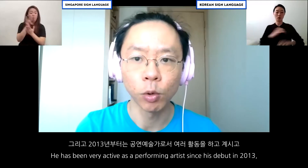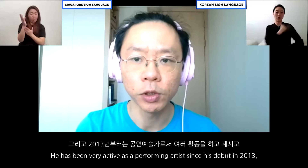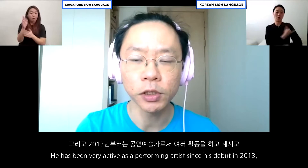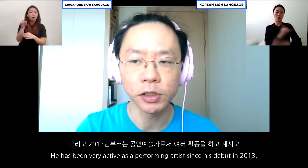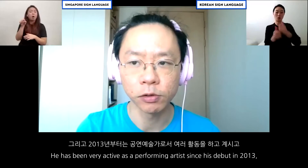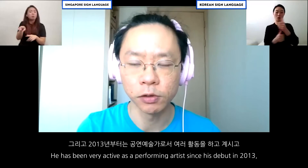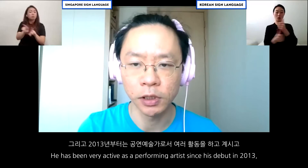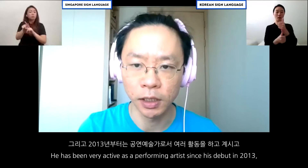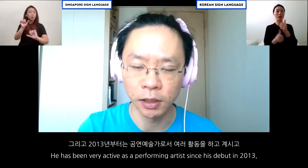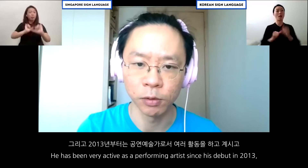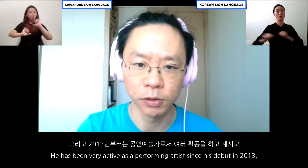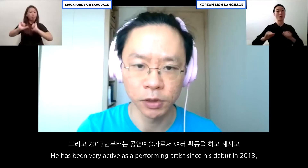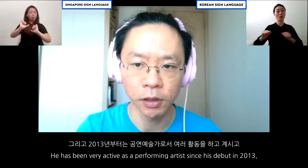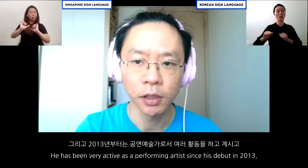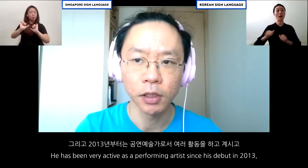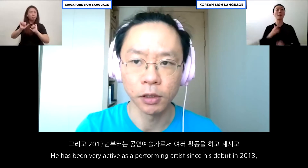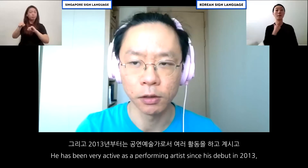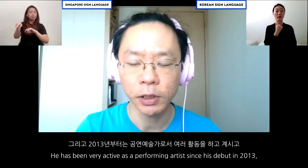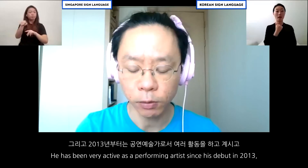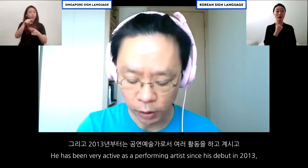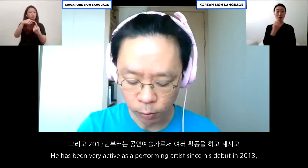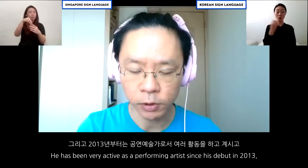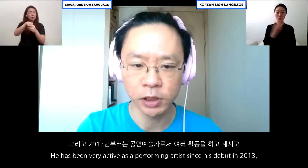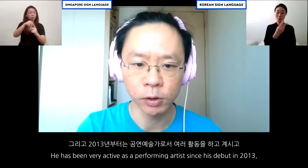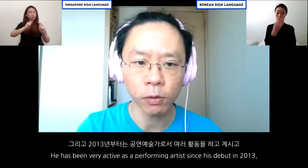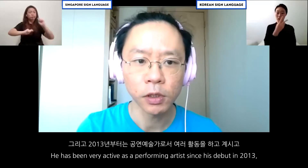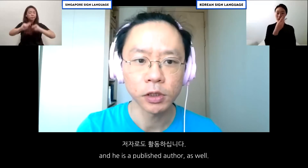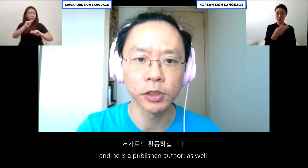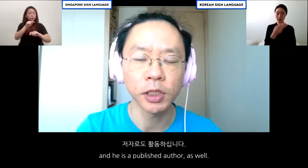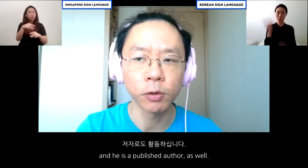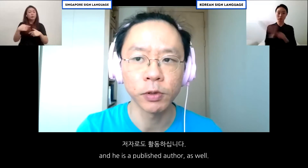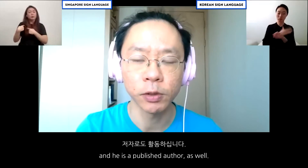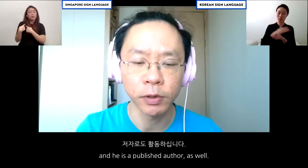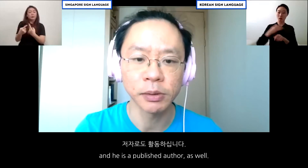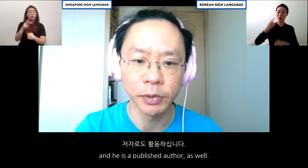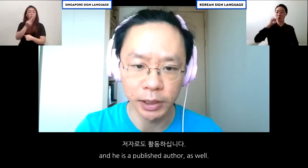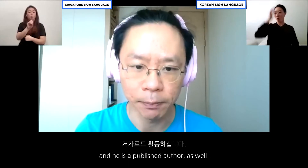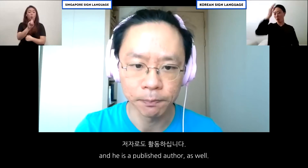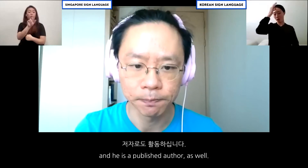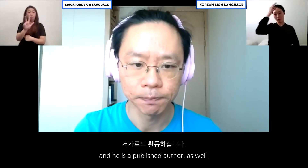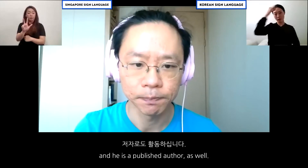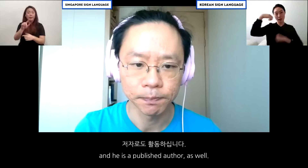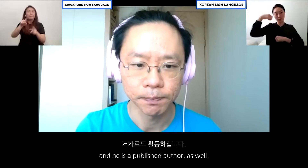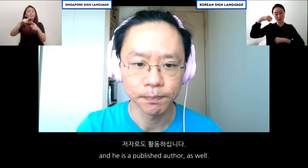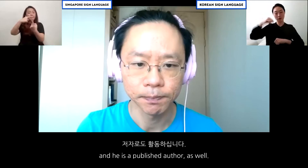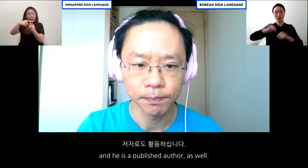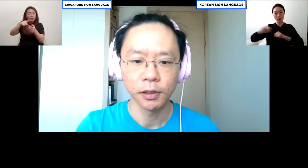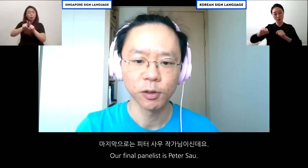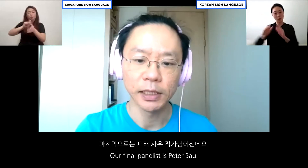2013년부터는 공연예술가로서 여러 활동을 하고 계시고 저자로도 활동하십니다.